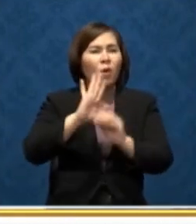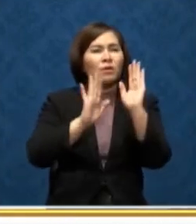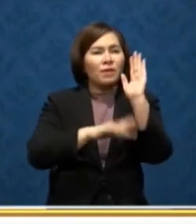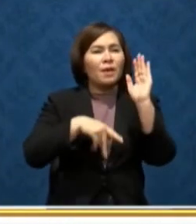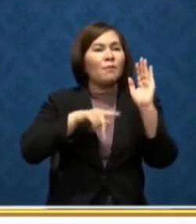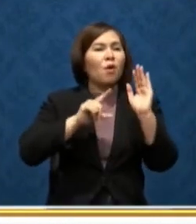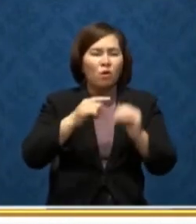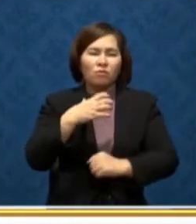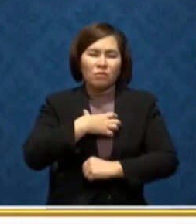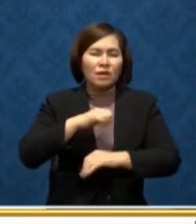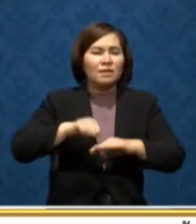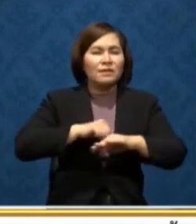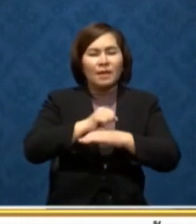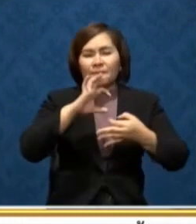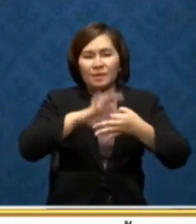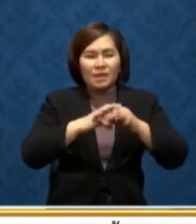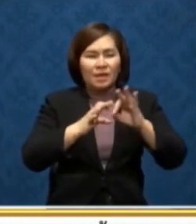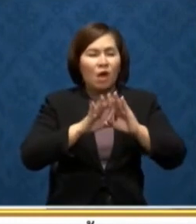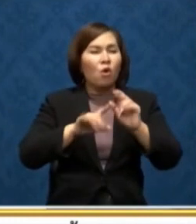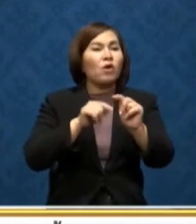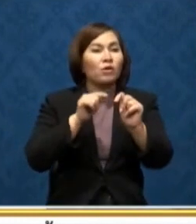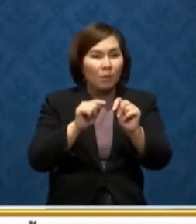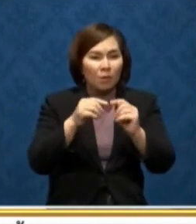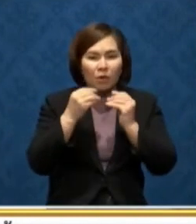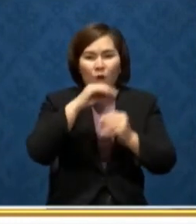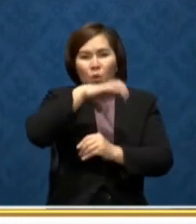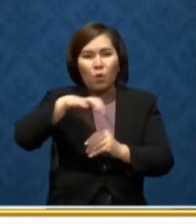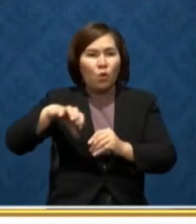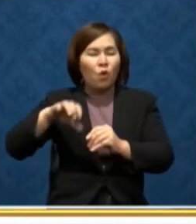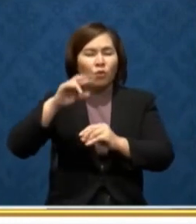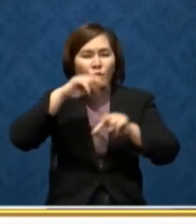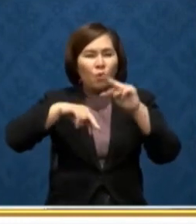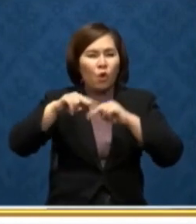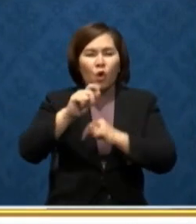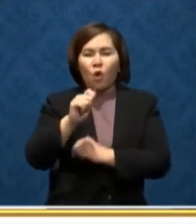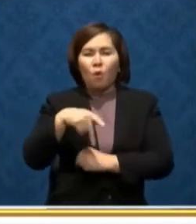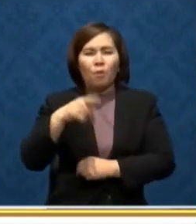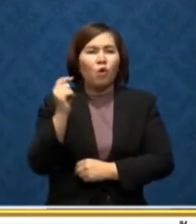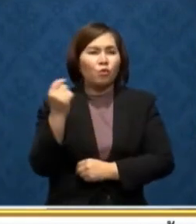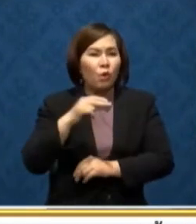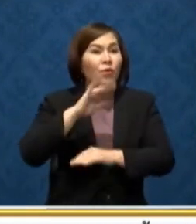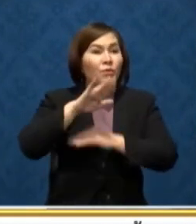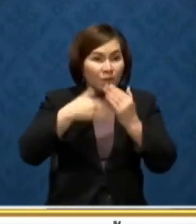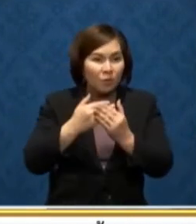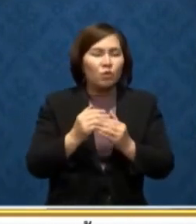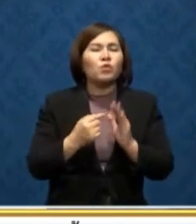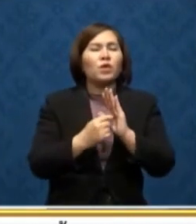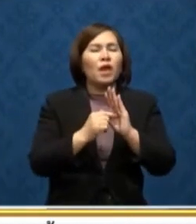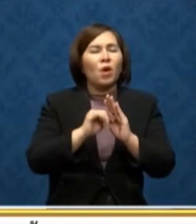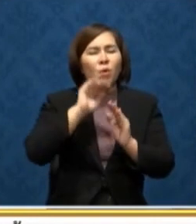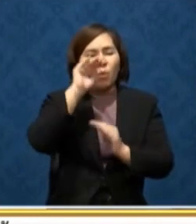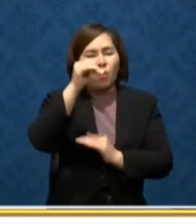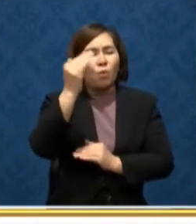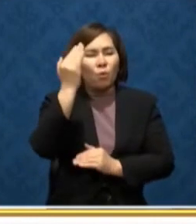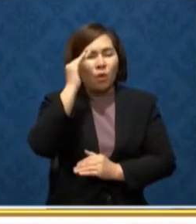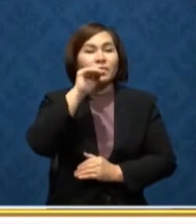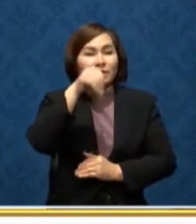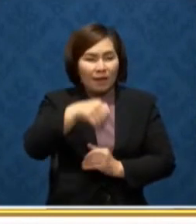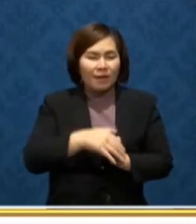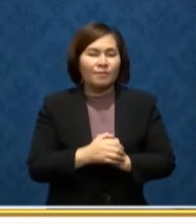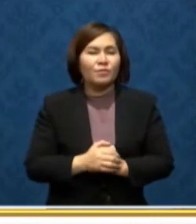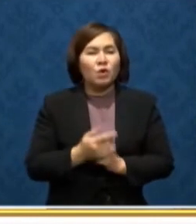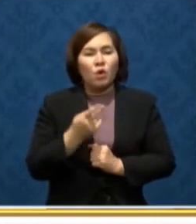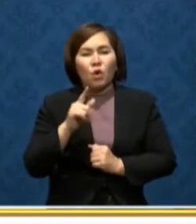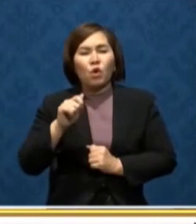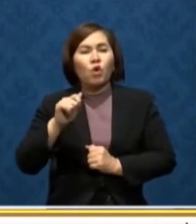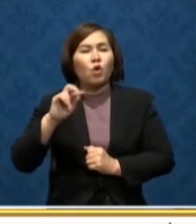ควรจะมีสนามกิดาระดับตำบNewsให้กับทุกองคอรด การปกครองส่วท้องถิ่นเช่นเขาจ่าช้าง ครองเฉลิม วังให